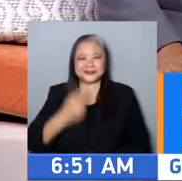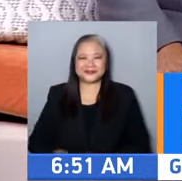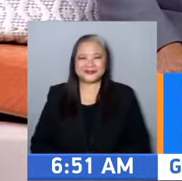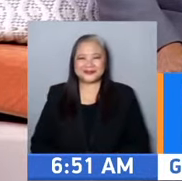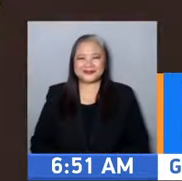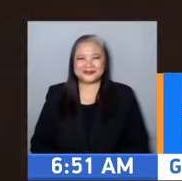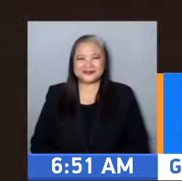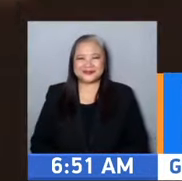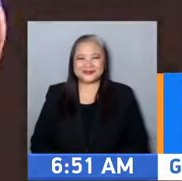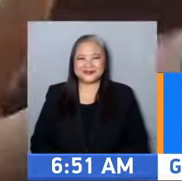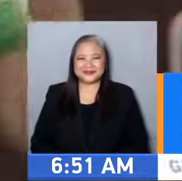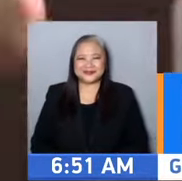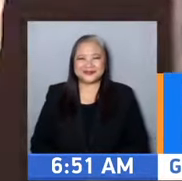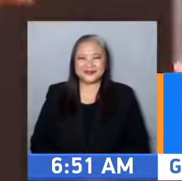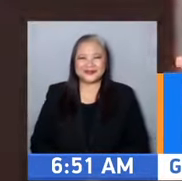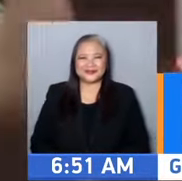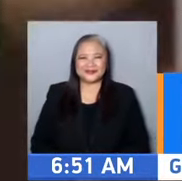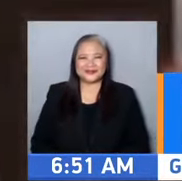Balikan natin.